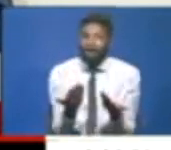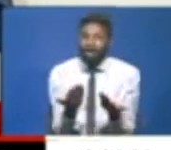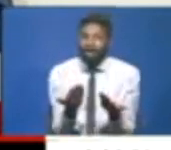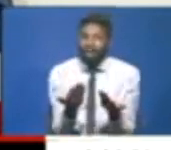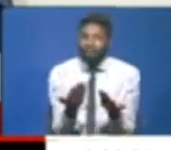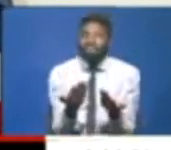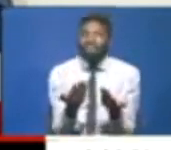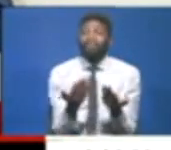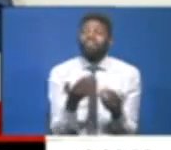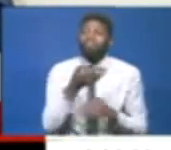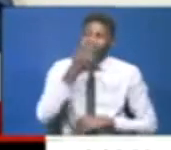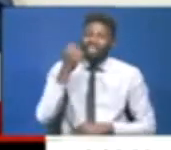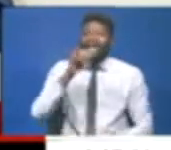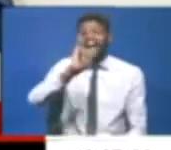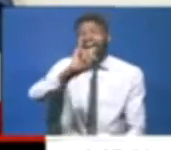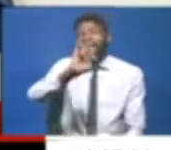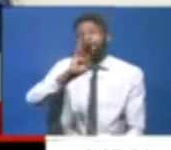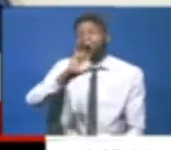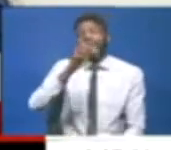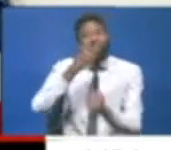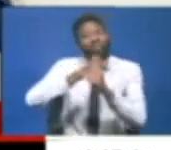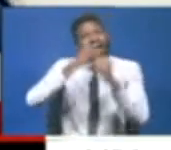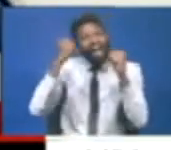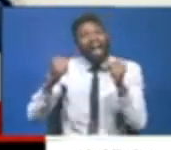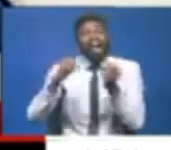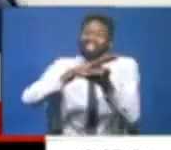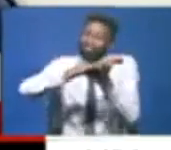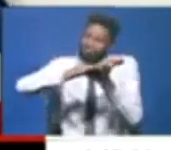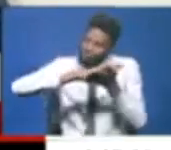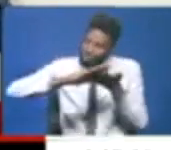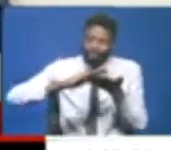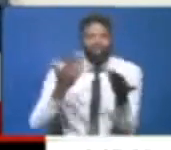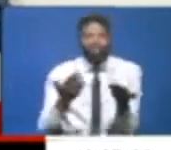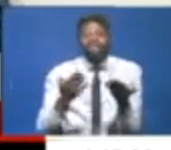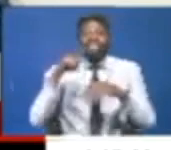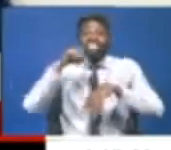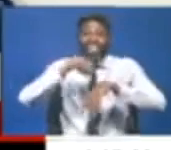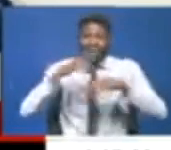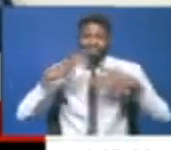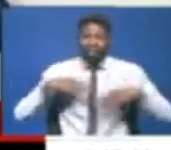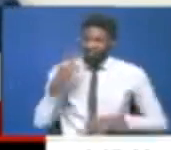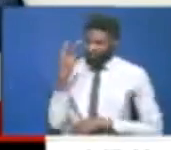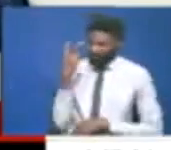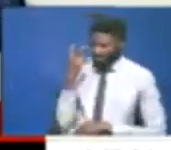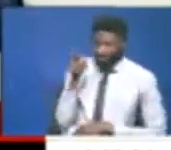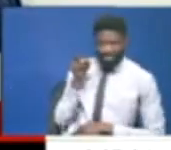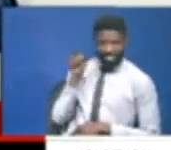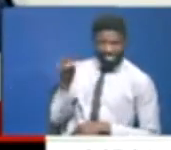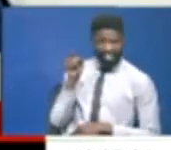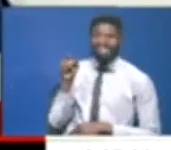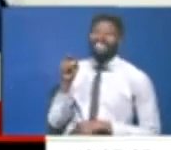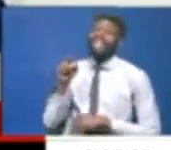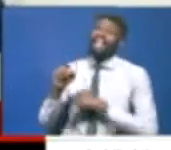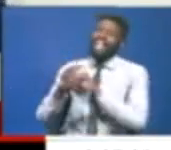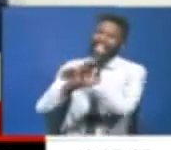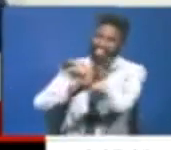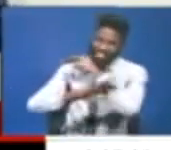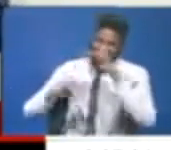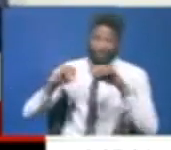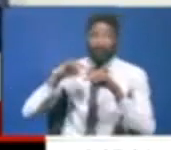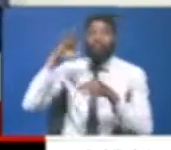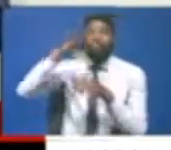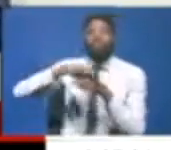huu wasiwe na dosari yoyote. Manake unapoanza kukisiwa tu kuiba kura, basi hapo ndipo tatizo zinaanzia.